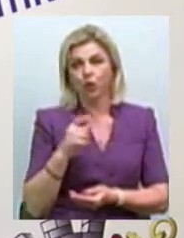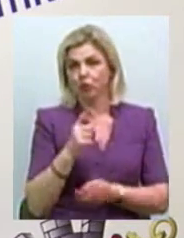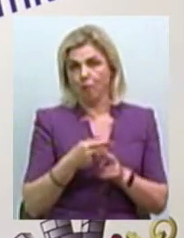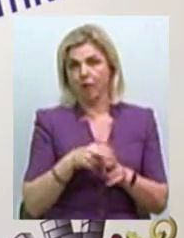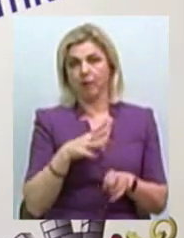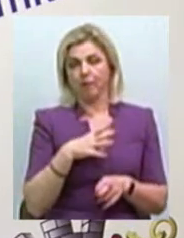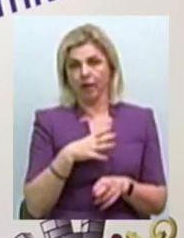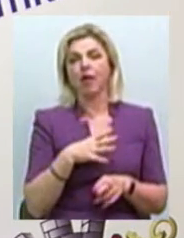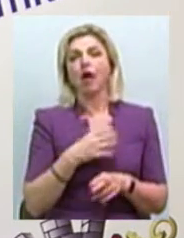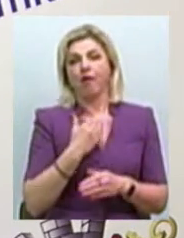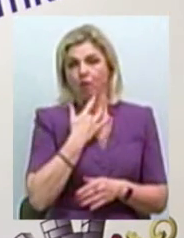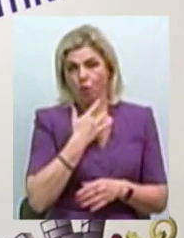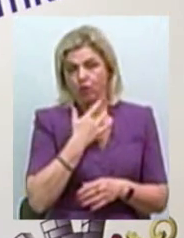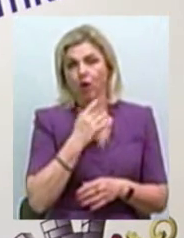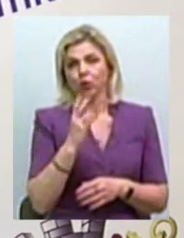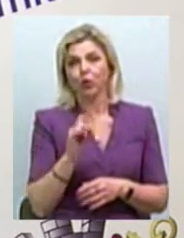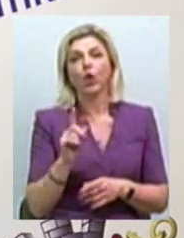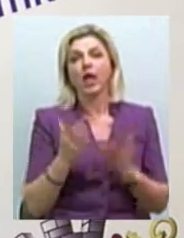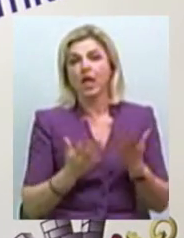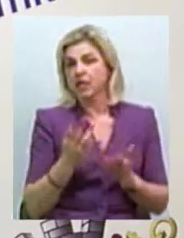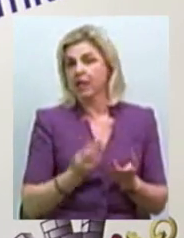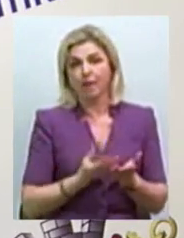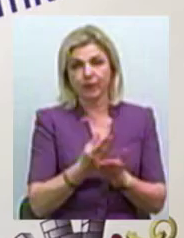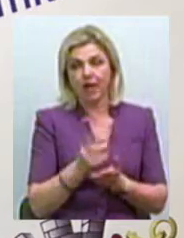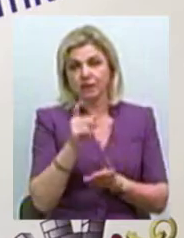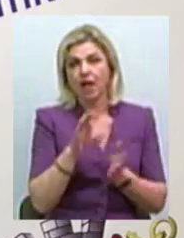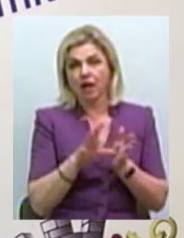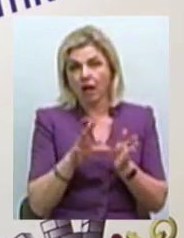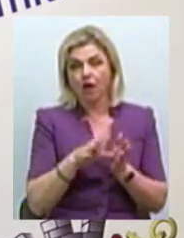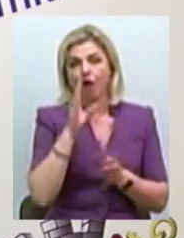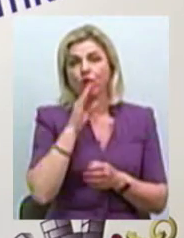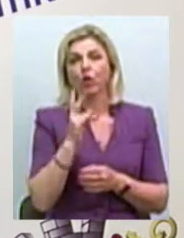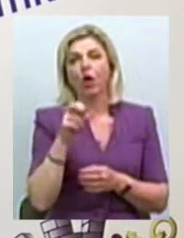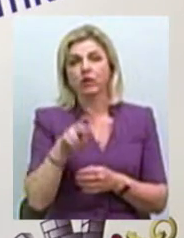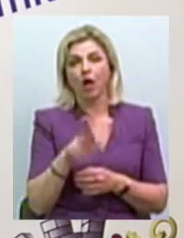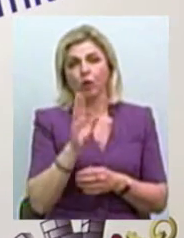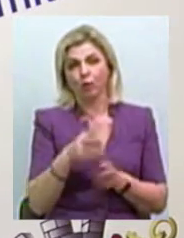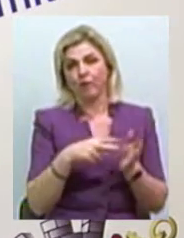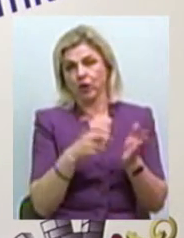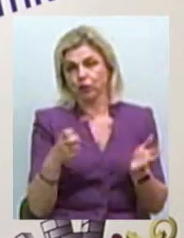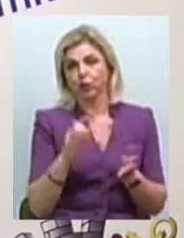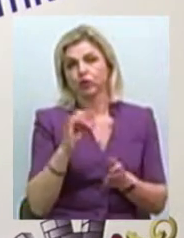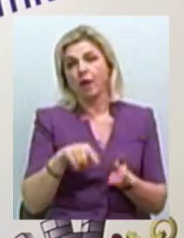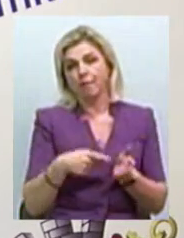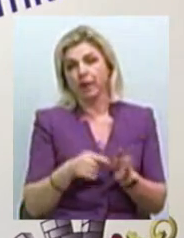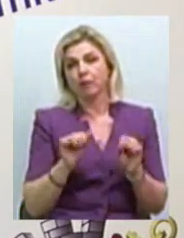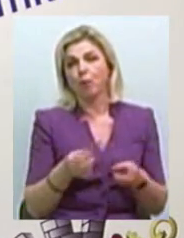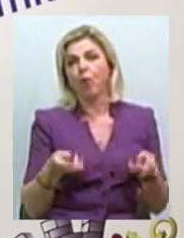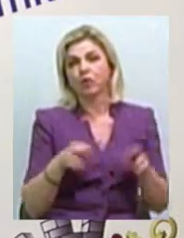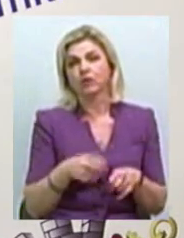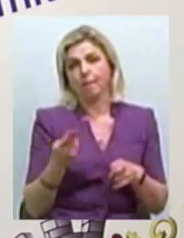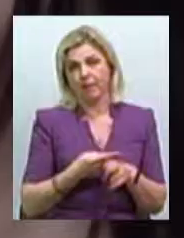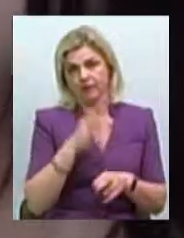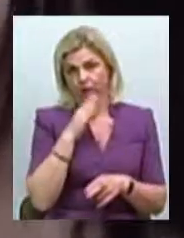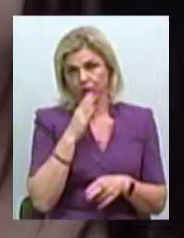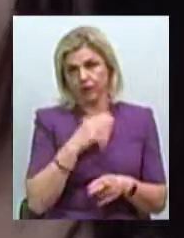але це так є. Якщо ми не сплатимо за електроенергію, водоканал буде відключений постачальником і місто може залишитися без